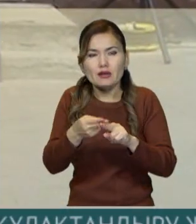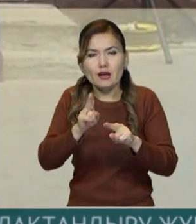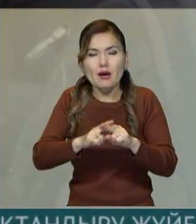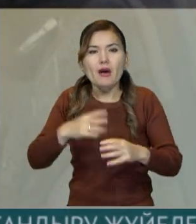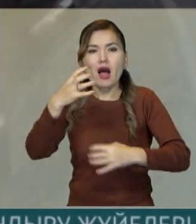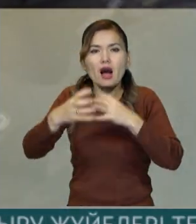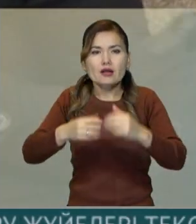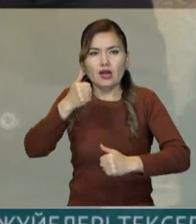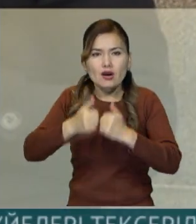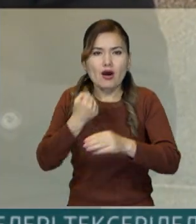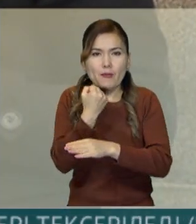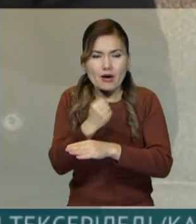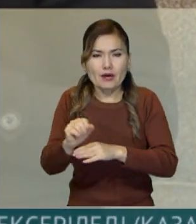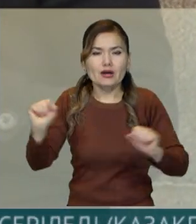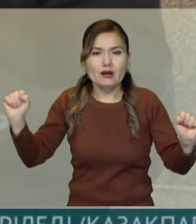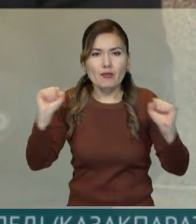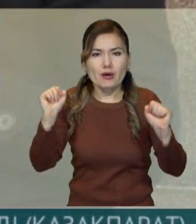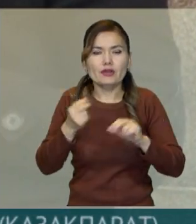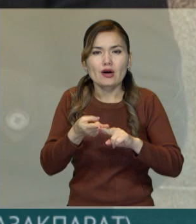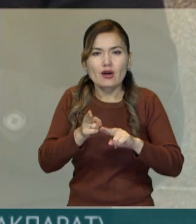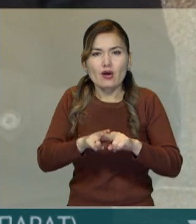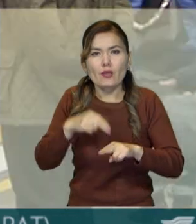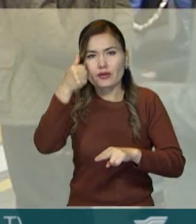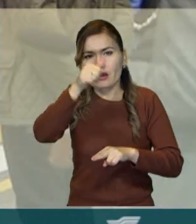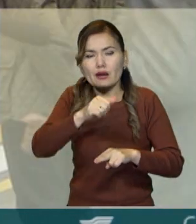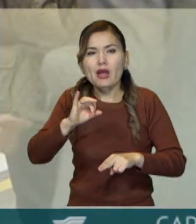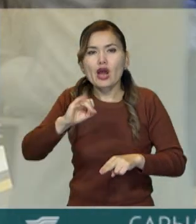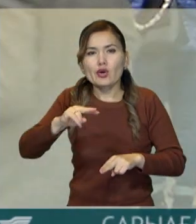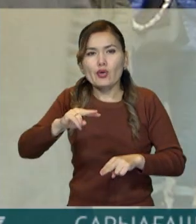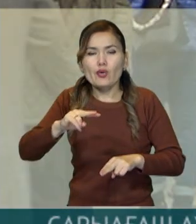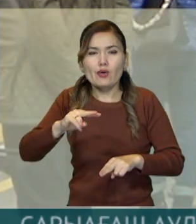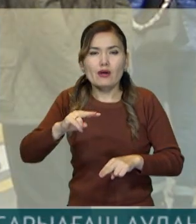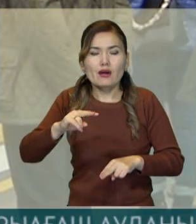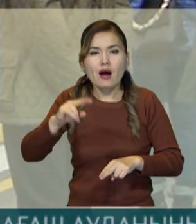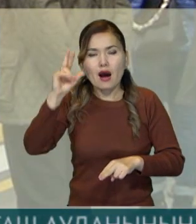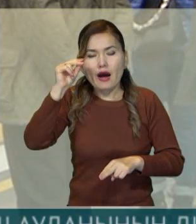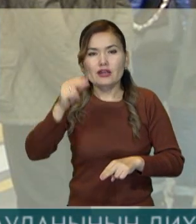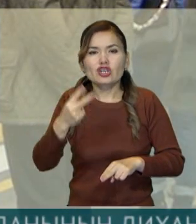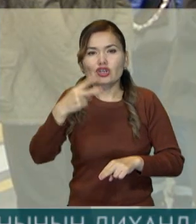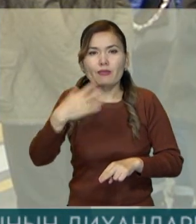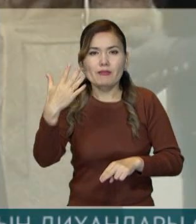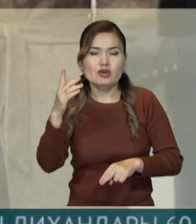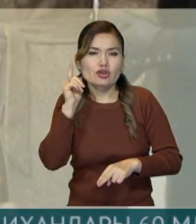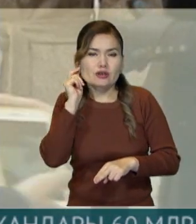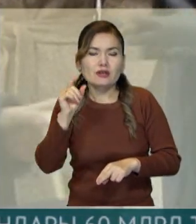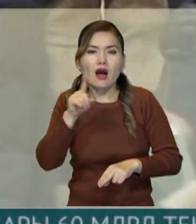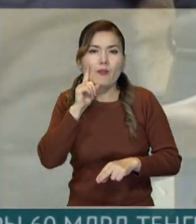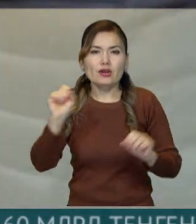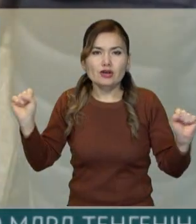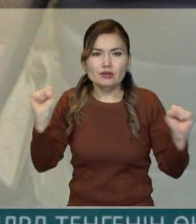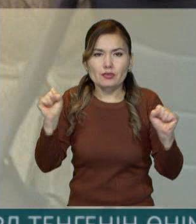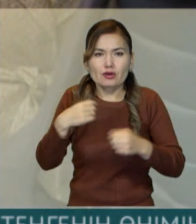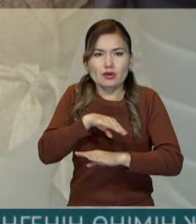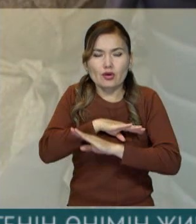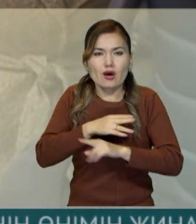бірнеше халықаралық чемпионаттардың, олимпиаданың жүлдегері биыл шілдеде 25 жасында қарақшылардың қолынан қаза тапты. Азғана